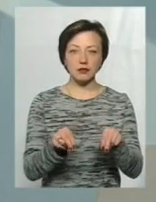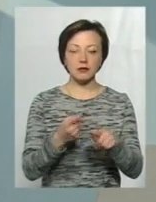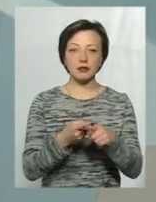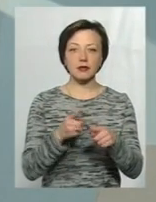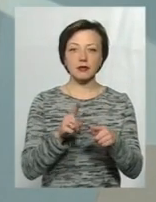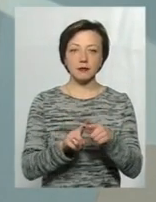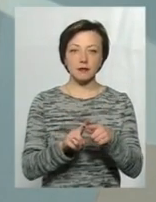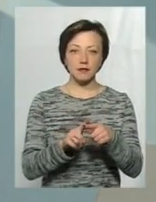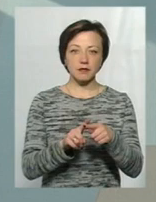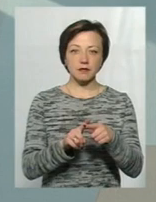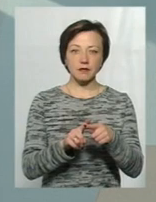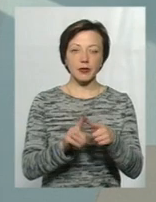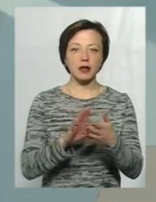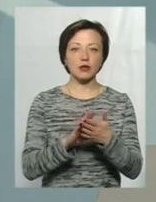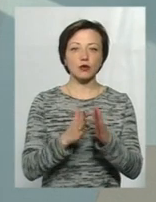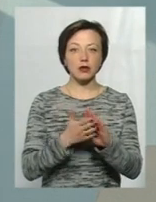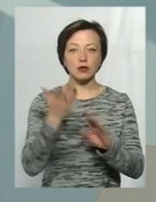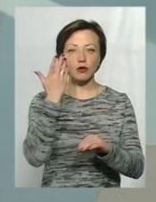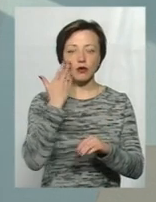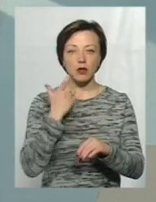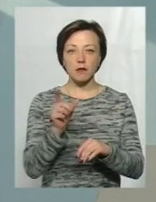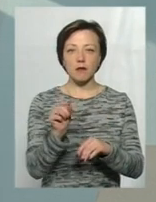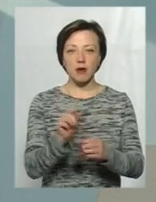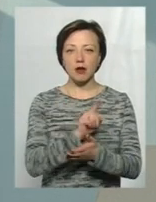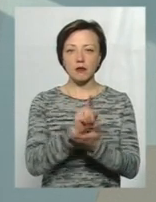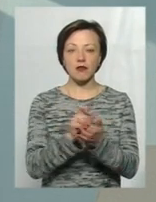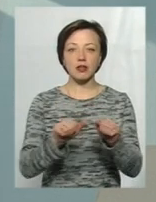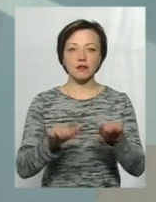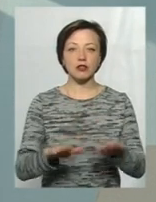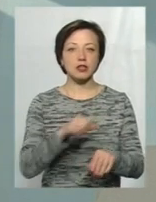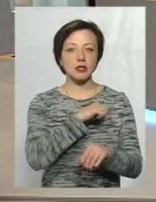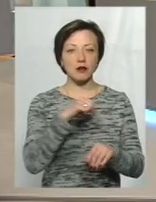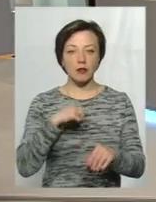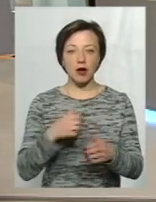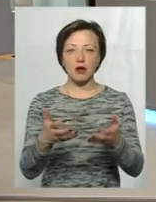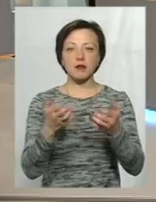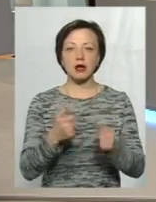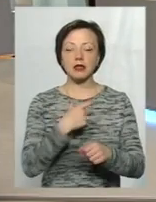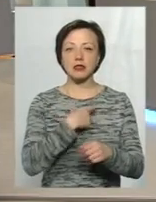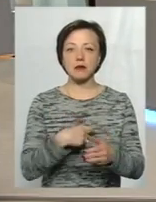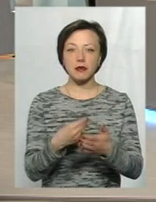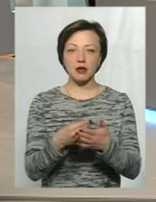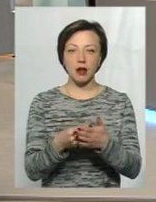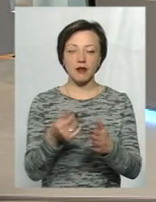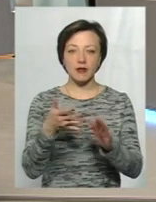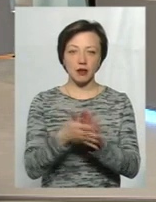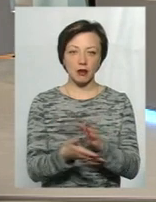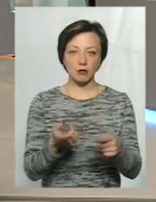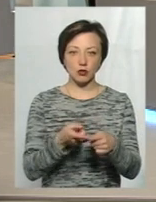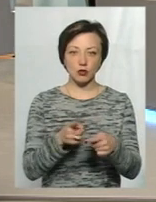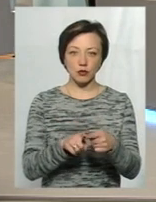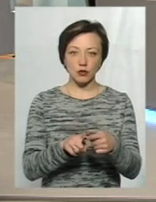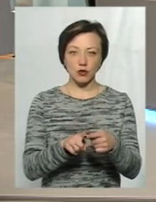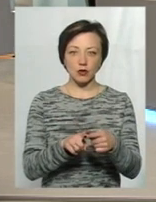це ситуація, коли пара повинна вирішувати сама і брати на себе матеріальні витрати по цьому.